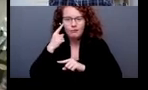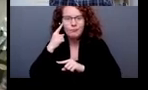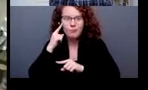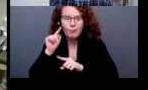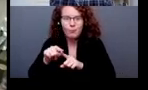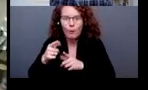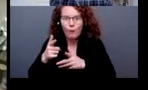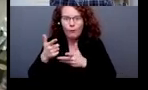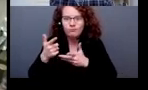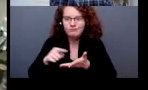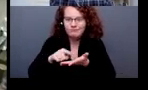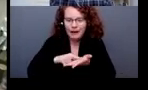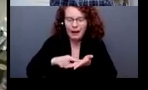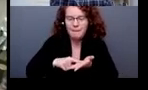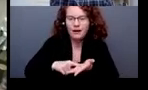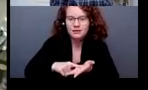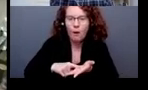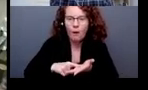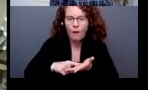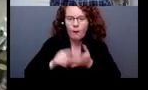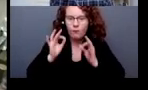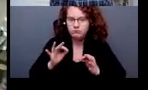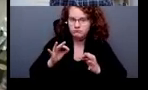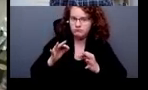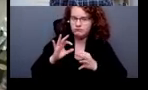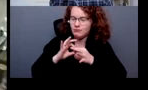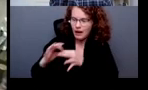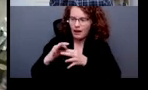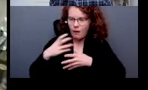qualités des réparateurs, ça va être de construire un lien de confiance avec